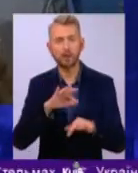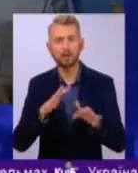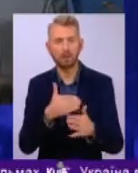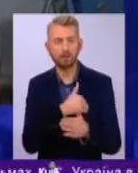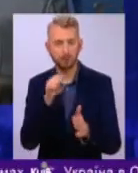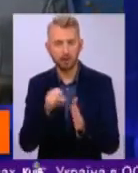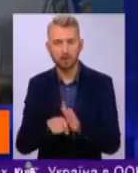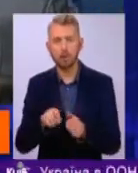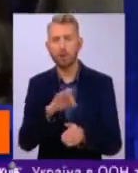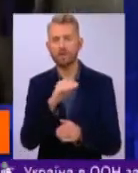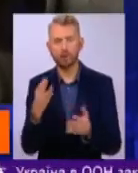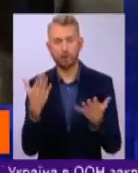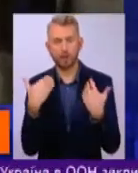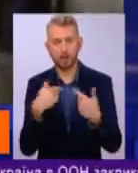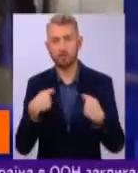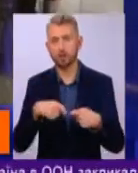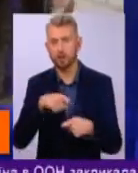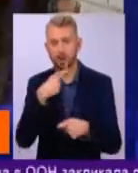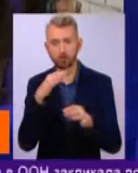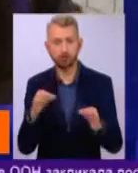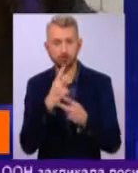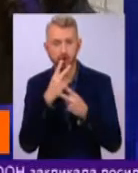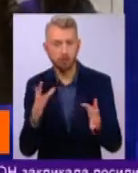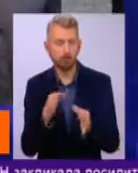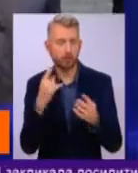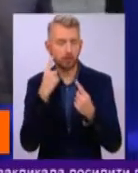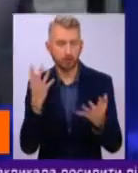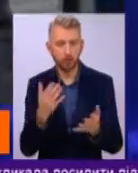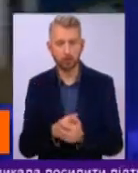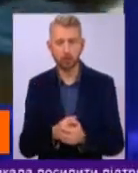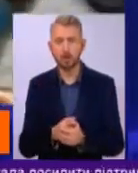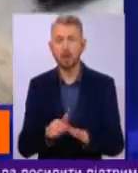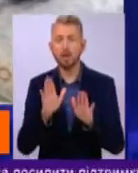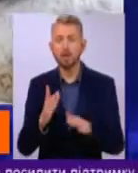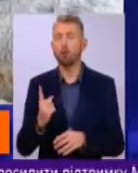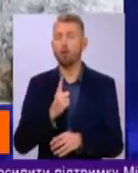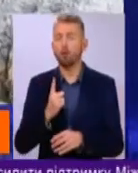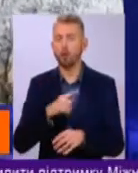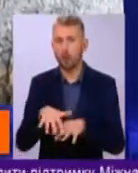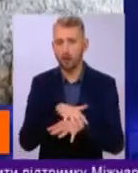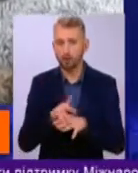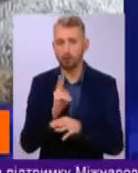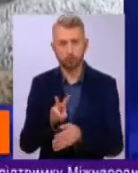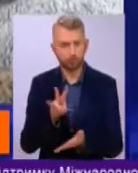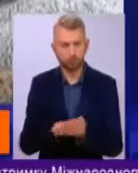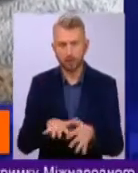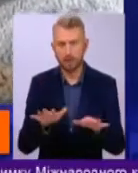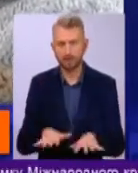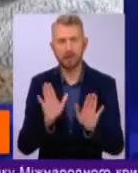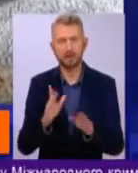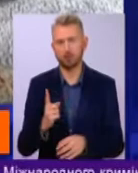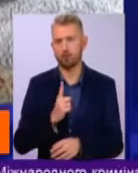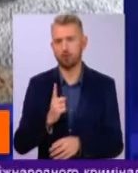він офіційно вихідний. Продавчині кажуть, нічого не бачили, нічого не чули. Тільки охорона ринку, які бувають постійно на місці, тільки